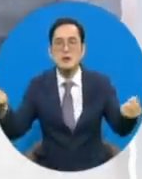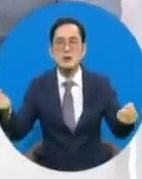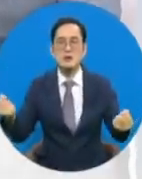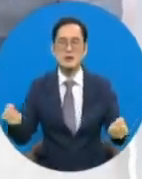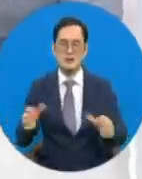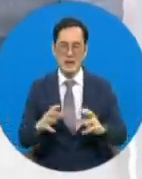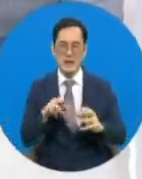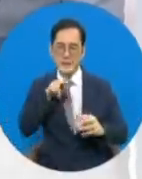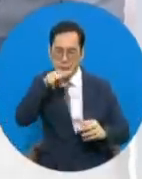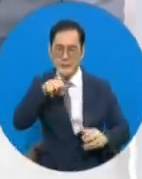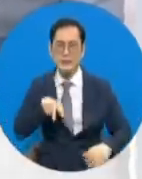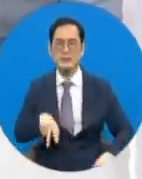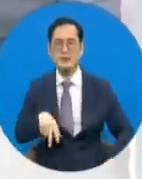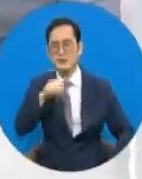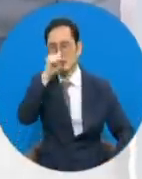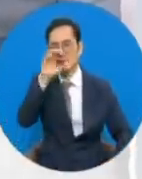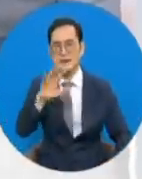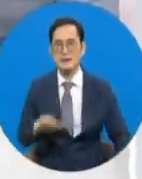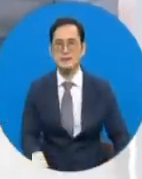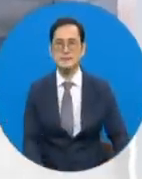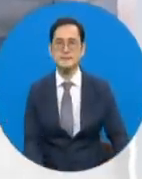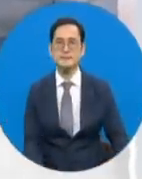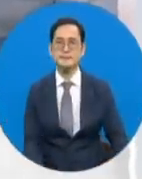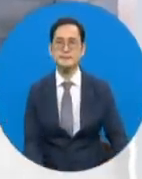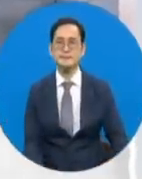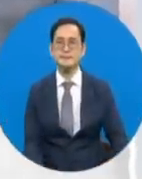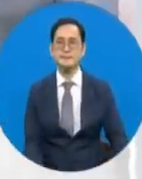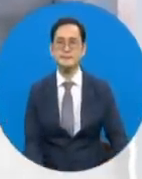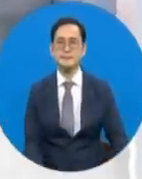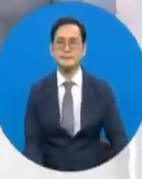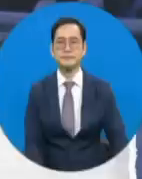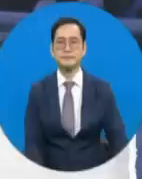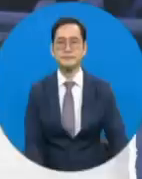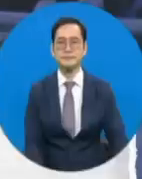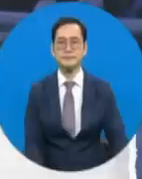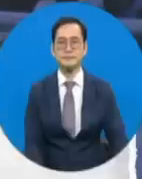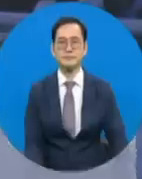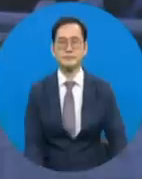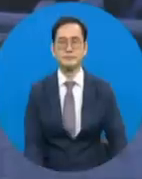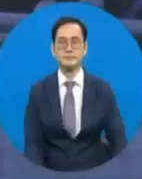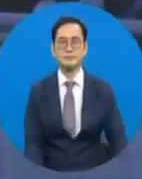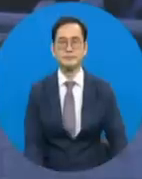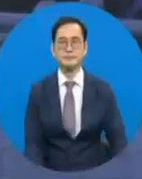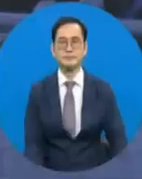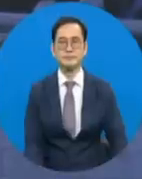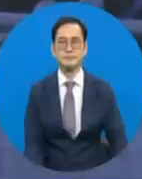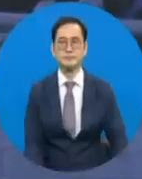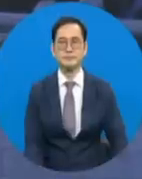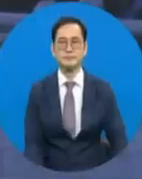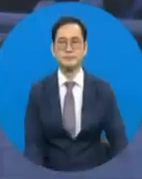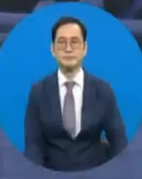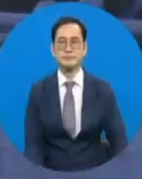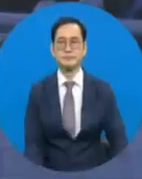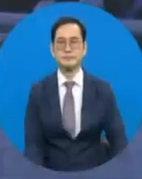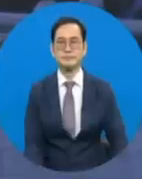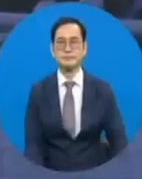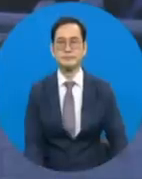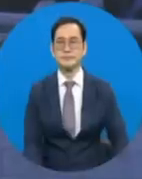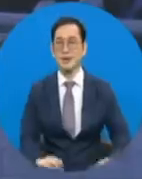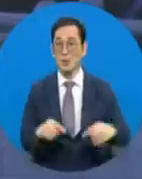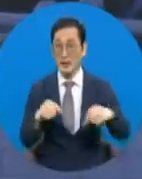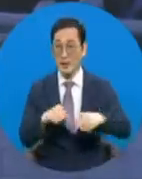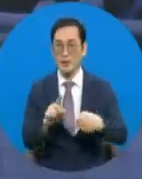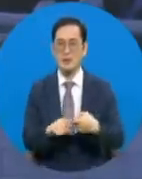실제적 외교적 국익도 없다 그렇게 보여집니다. 네. 외교 문제입니다. 조금 더 여진이 이어질 것